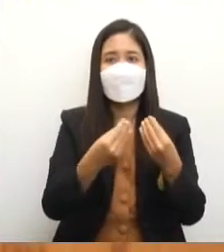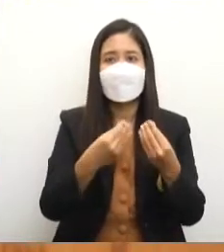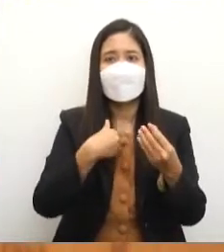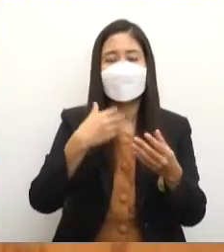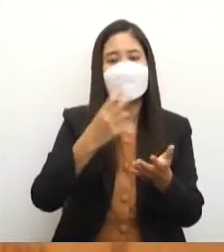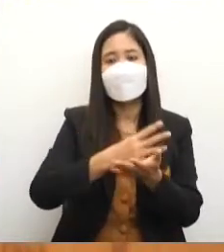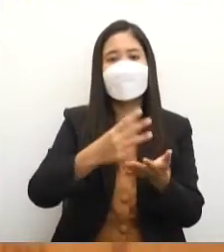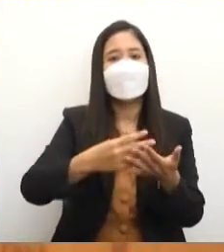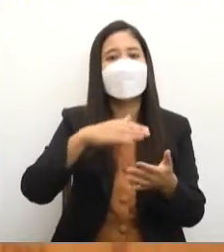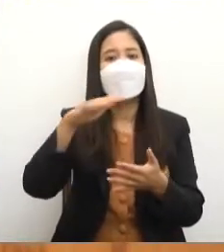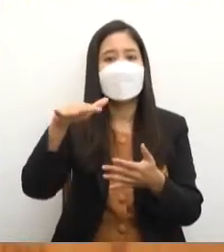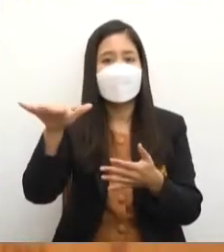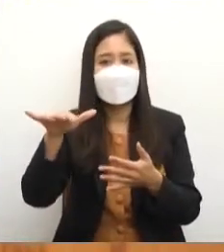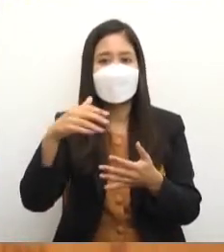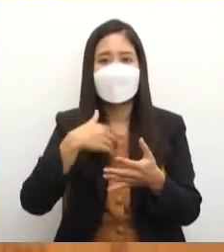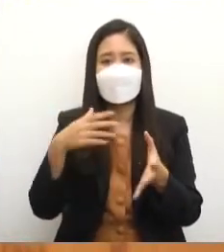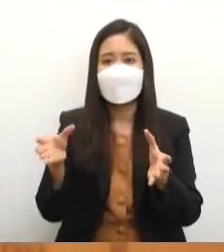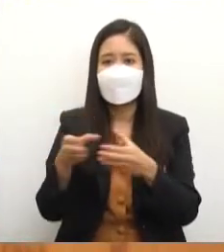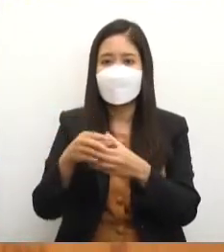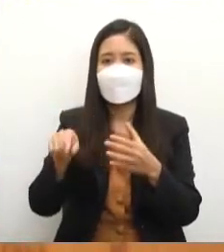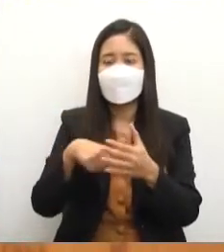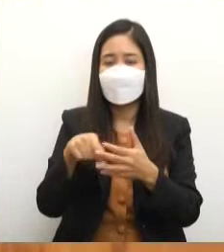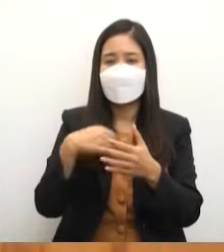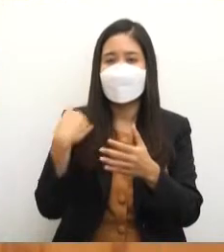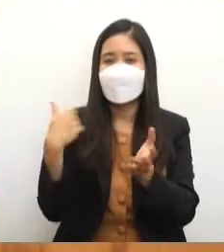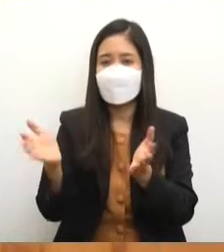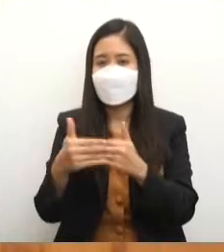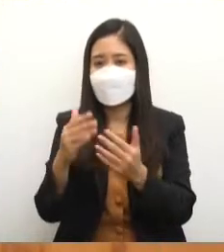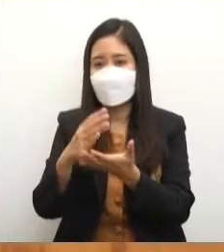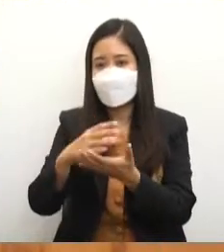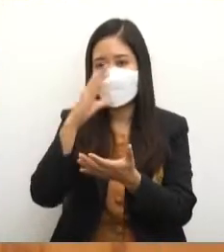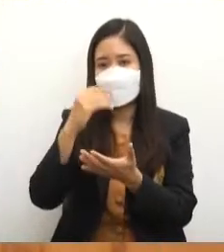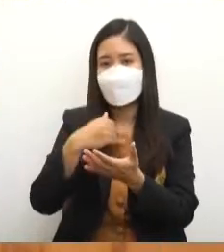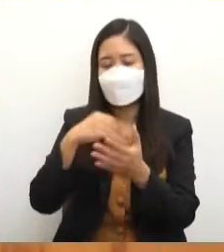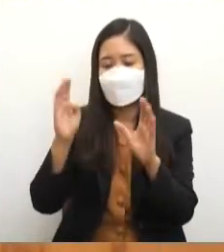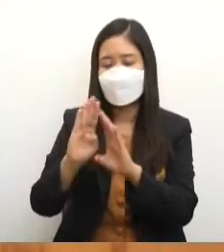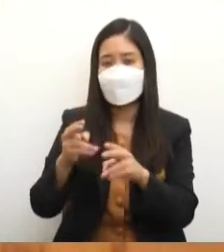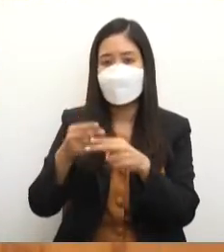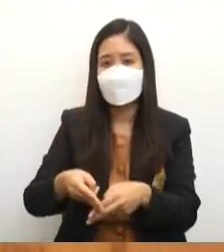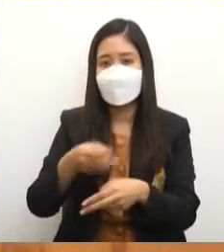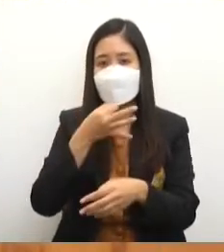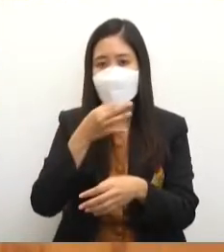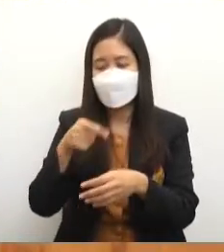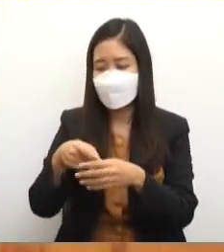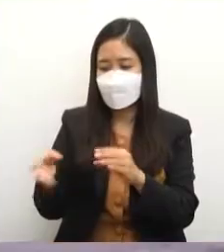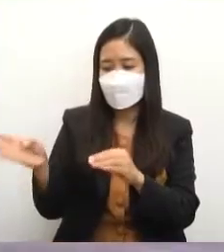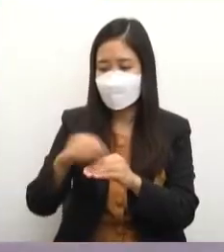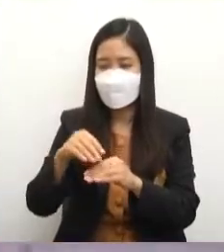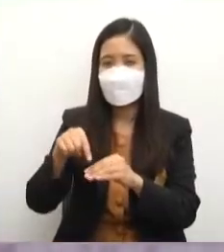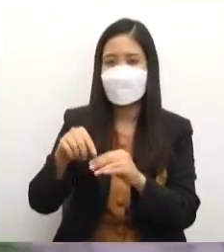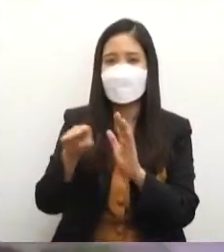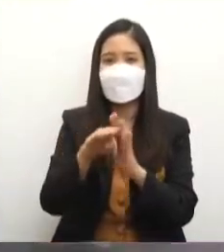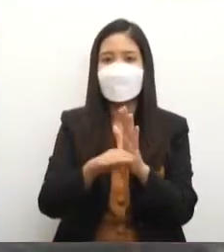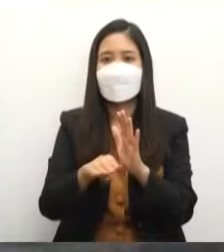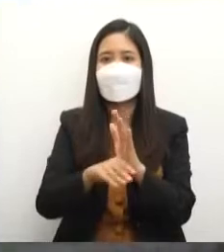ส่วน อีกรูปแบบนึงก็คือเป็น out class ก็คือตรงนี้เราจะฝึกกระบวนการตั้งแต่เด็กลืมตาตื่น